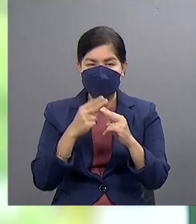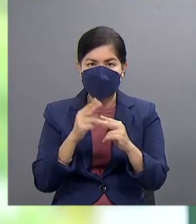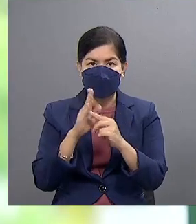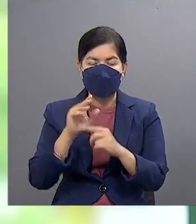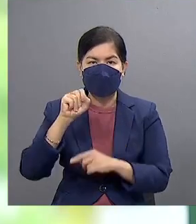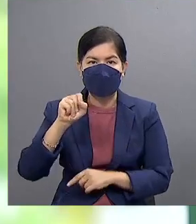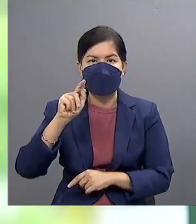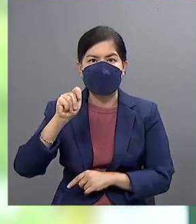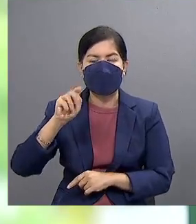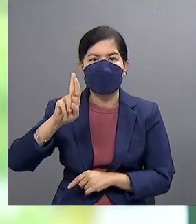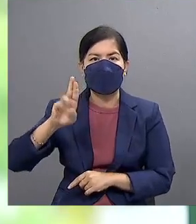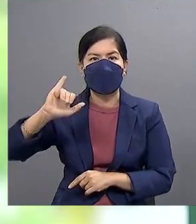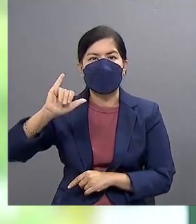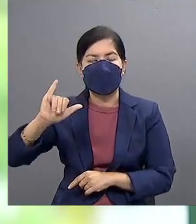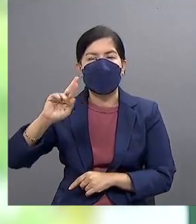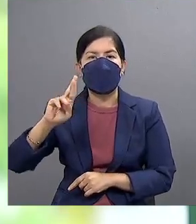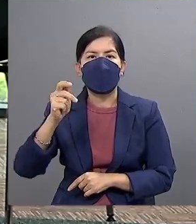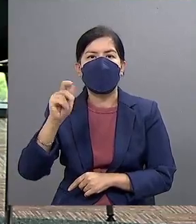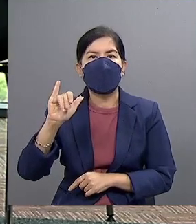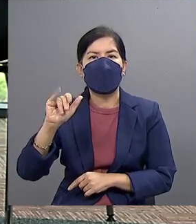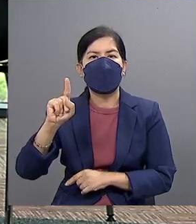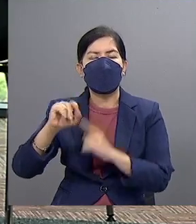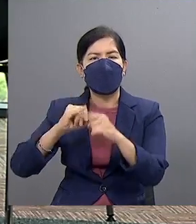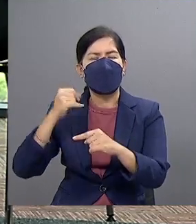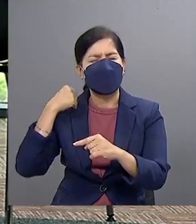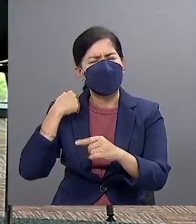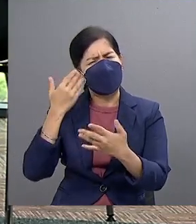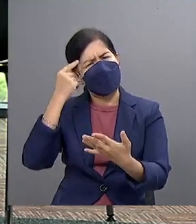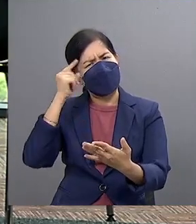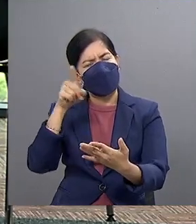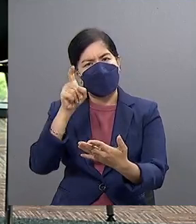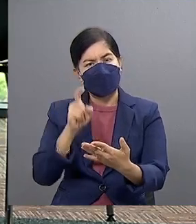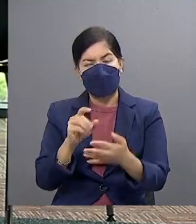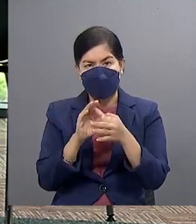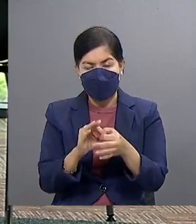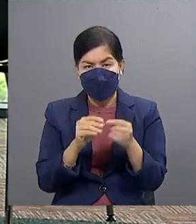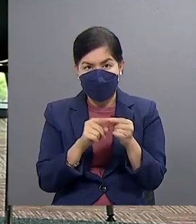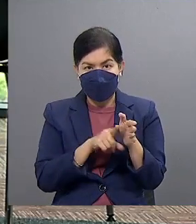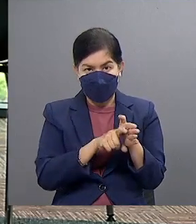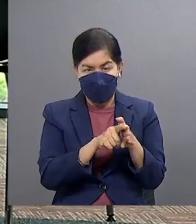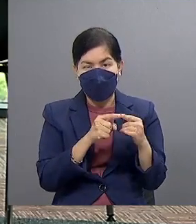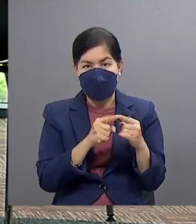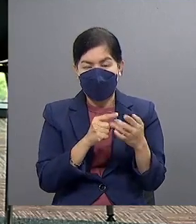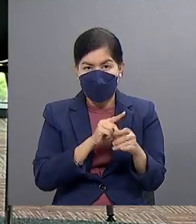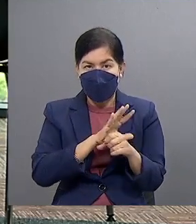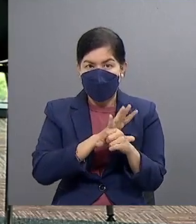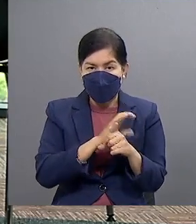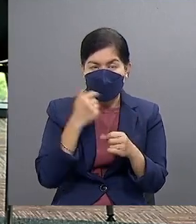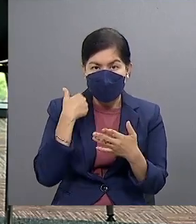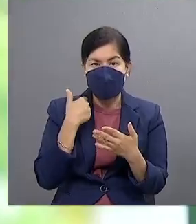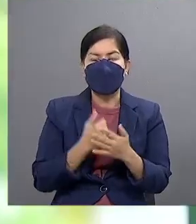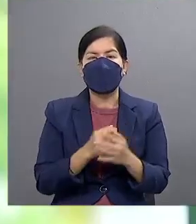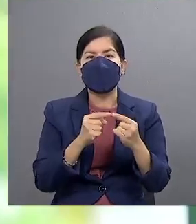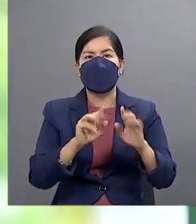ช่วงนี้เนี่ยเราจะบอกว่าเราใช้สเตียรอยด์ตรงไหนการรักษาโควิด-19 นะครับหรือว่าโรคโควิดเนี่ยมีการใช้สเตียรอยด์เยอะนะ